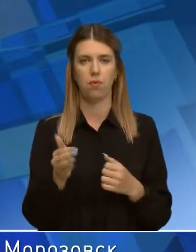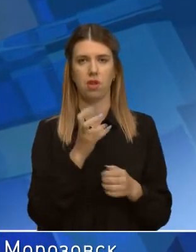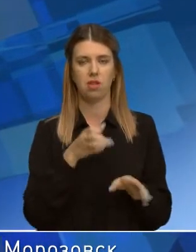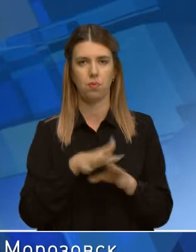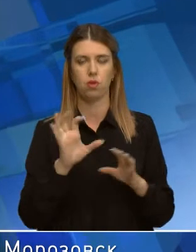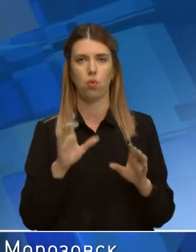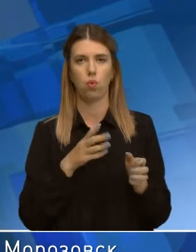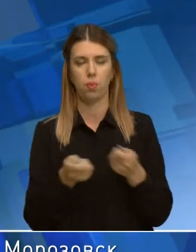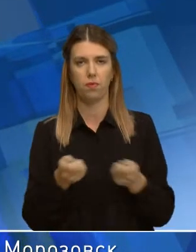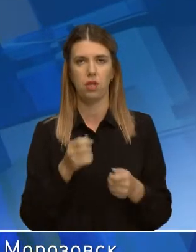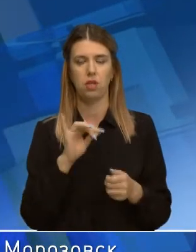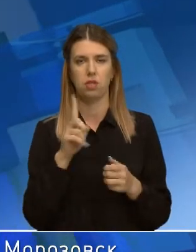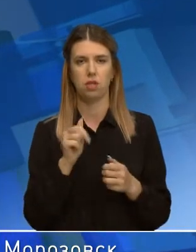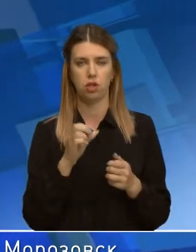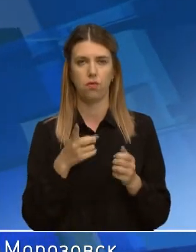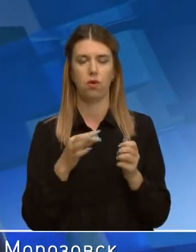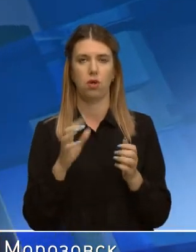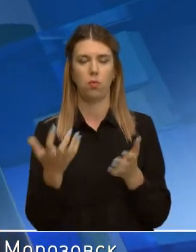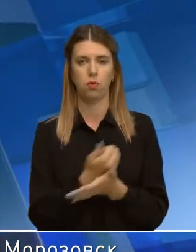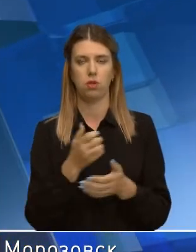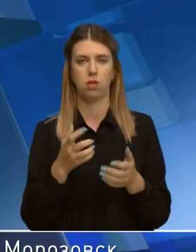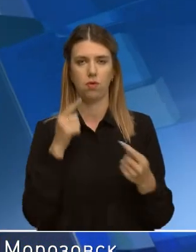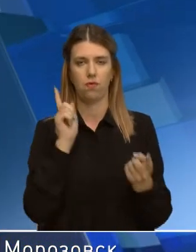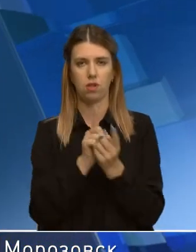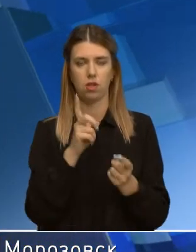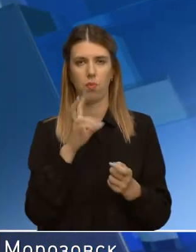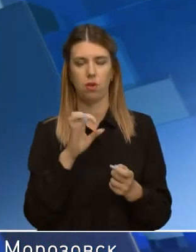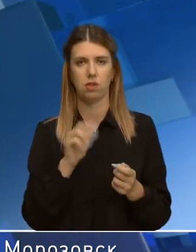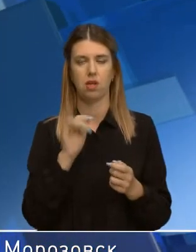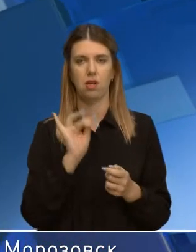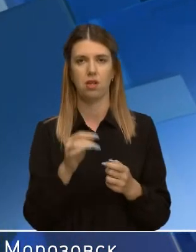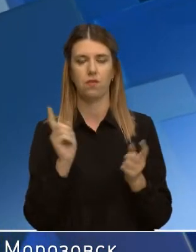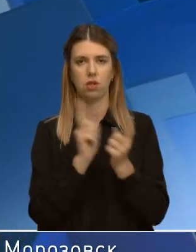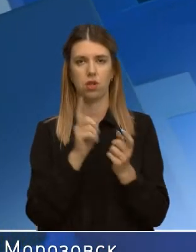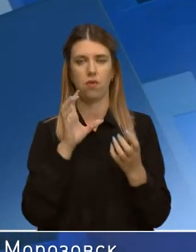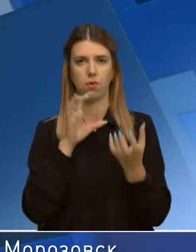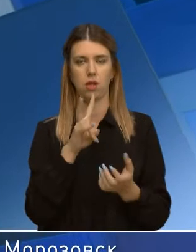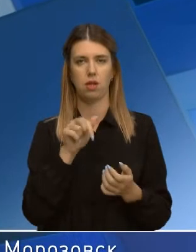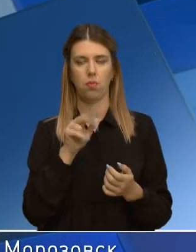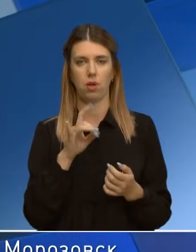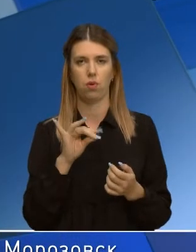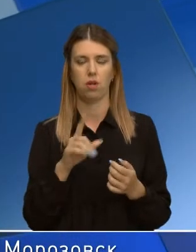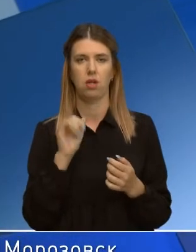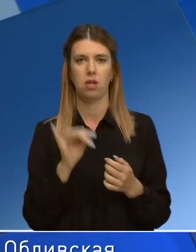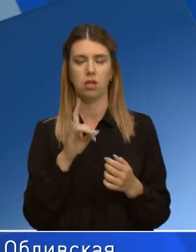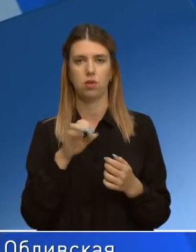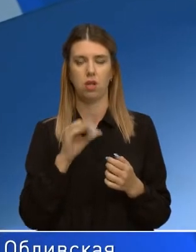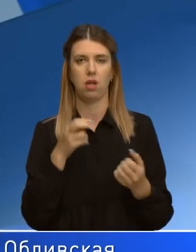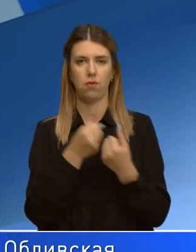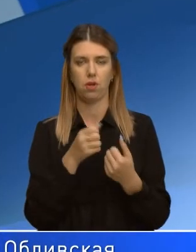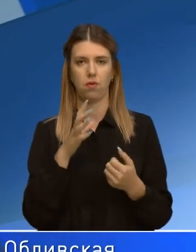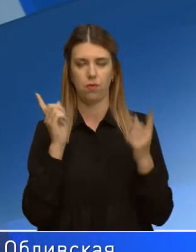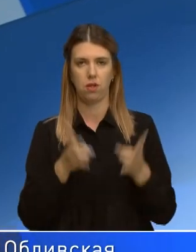справилась с управлением из-за чего допустила выезд на встречную полосу и а затем столкнулась со встречи на стол lada priora в результате дтп